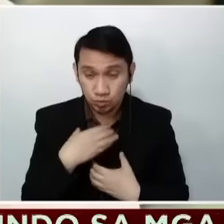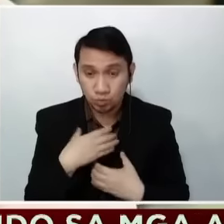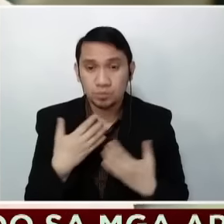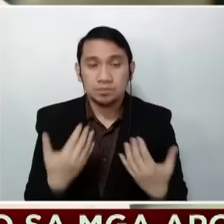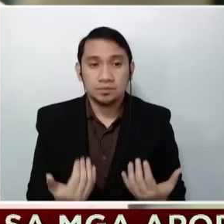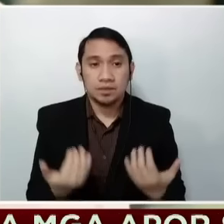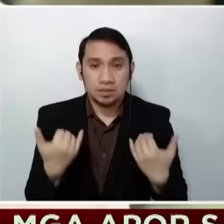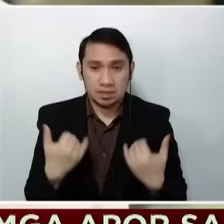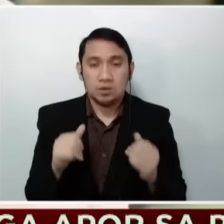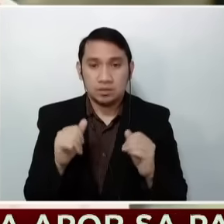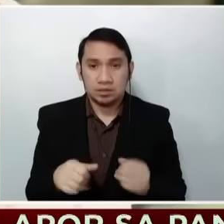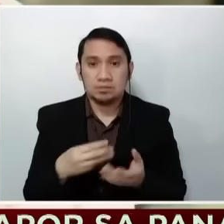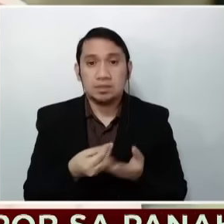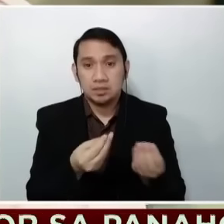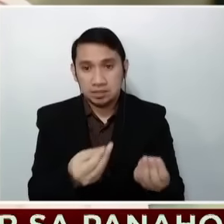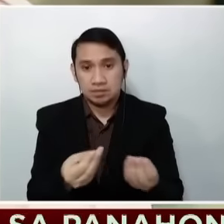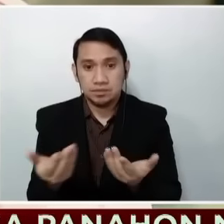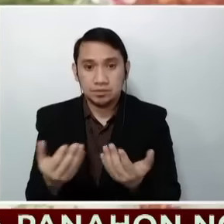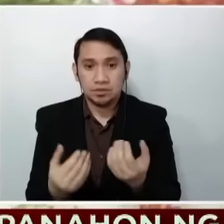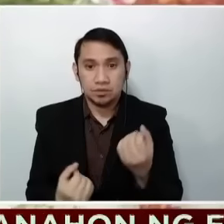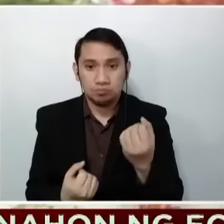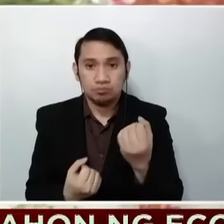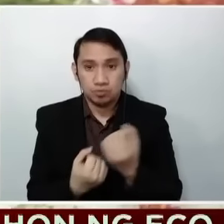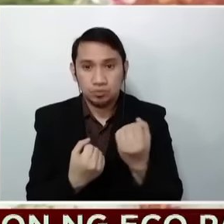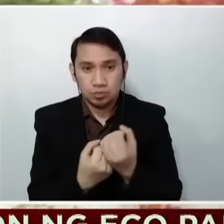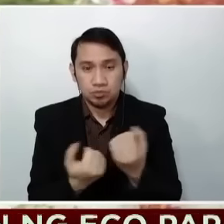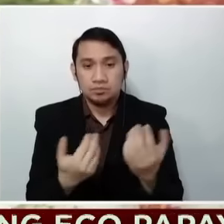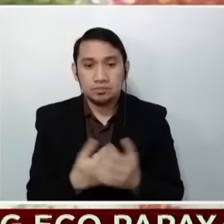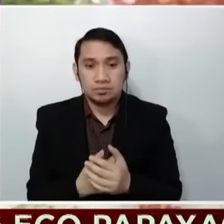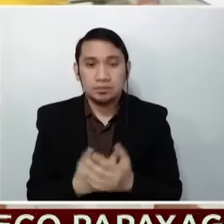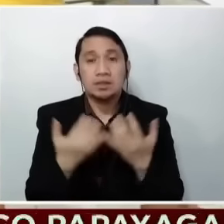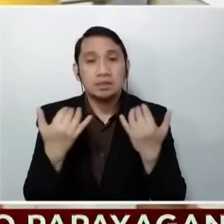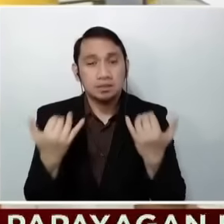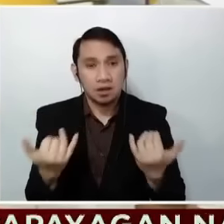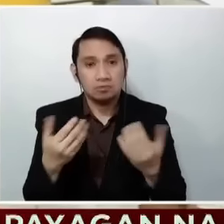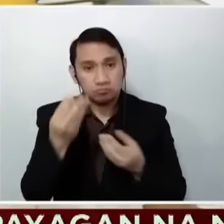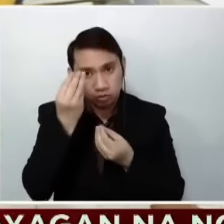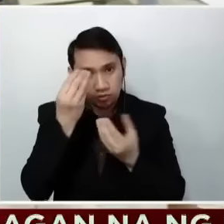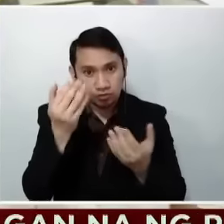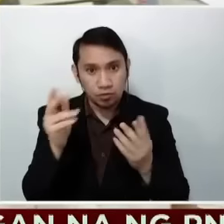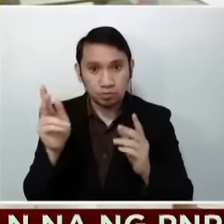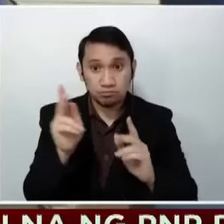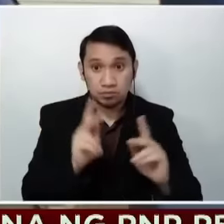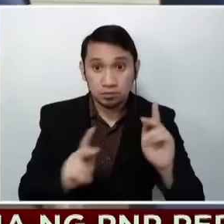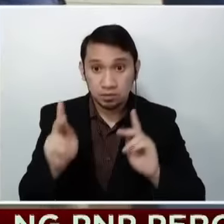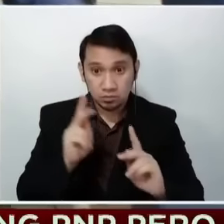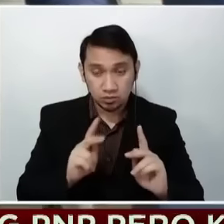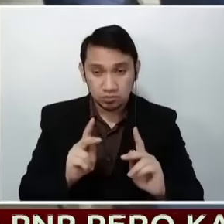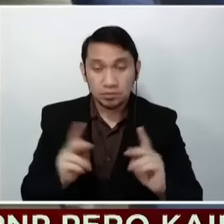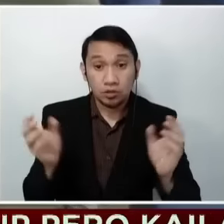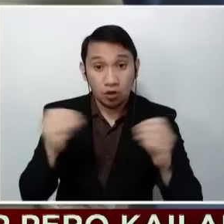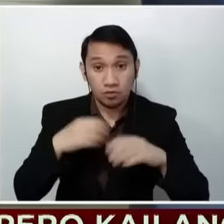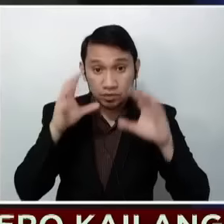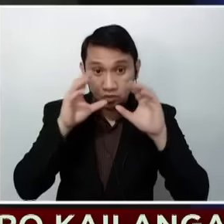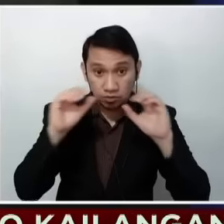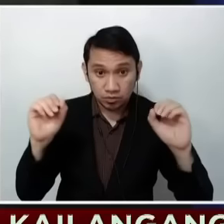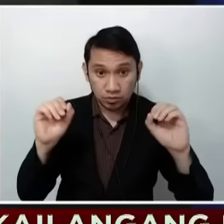po nitong mga goods. So malaking tulong po talaga ito. May paalala naman ng Malacanang sa mga organizer ng community